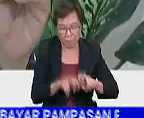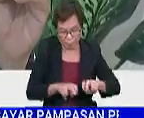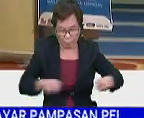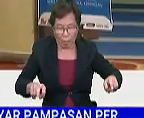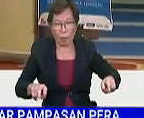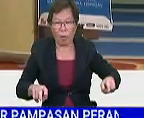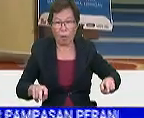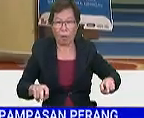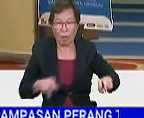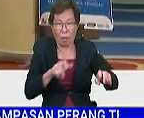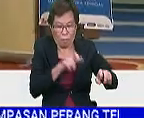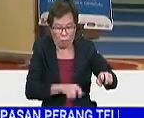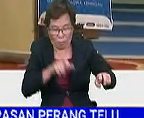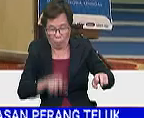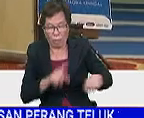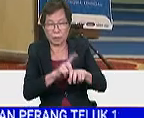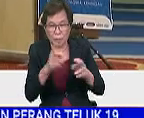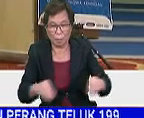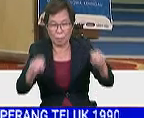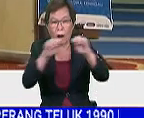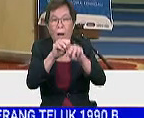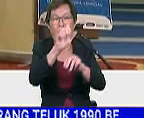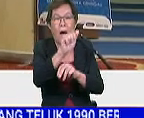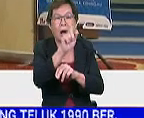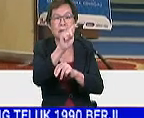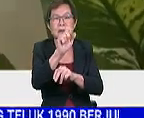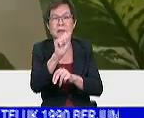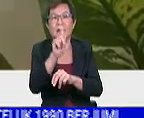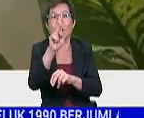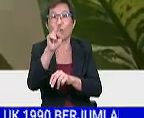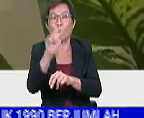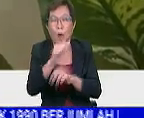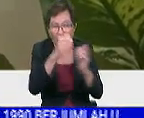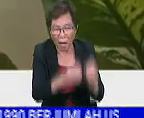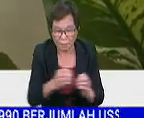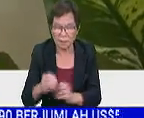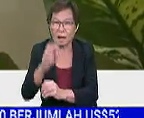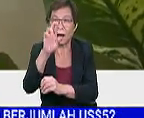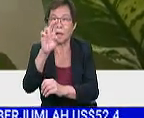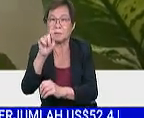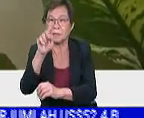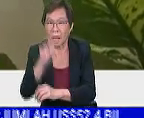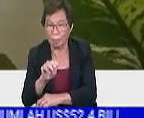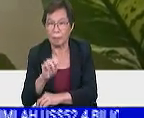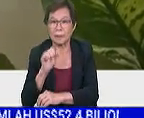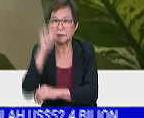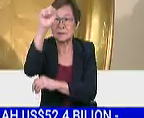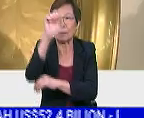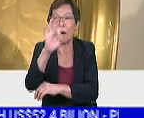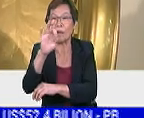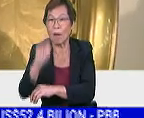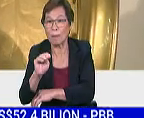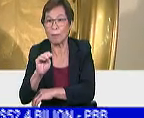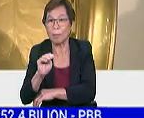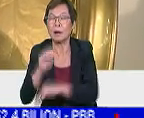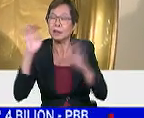anjung at-taqwa di masjid at-taqwa keningau anjuran radio televisyen Malaysia RTM Sabah FM